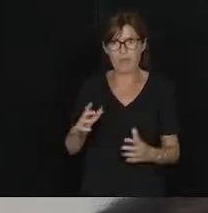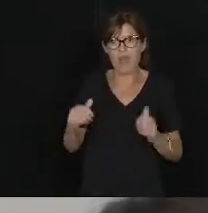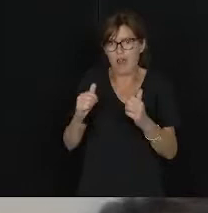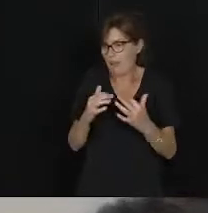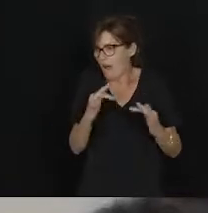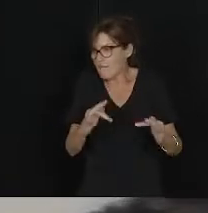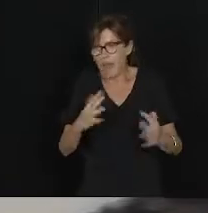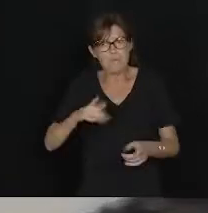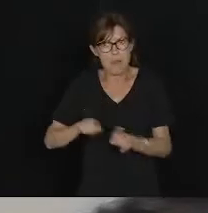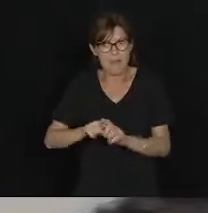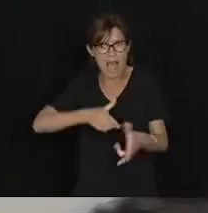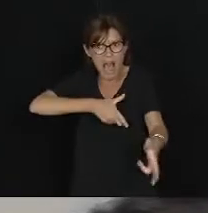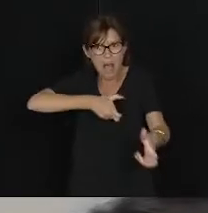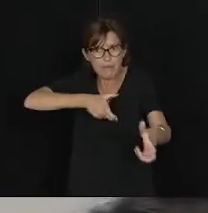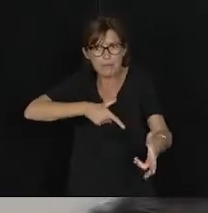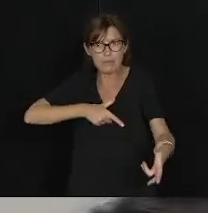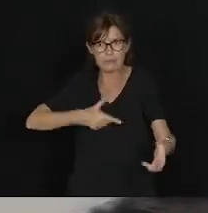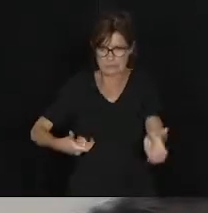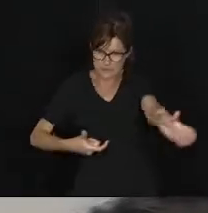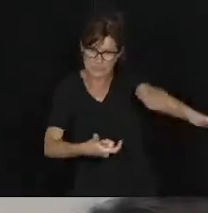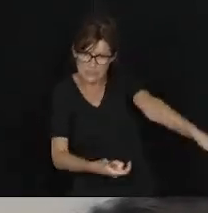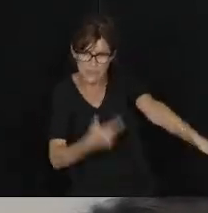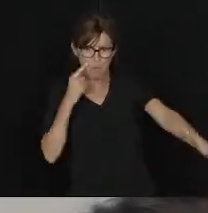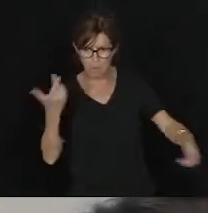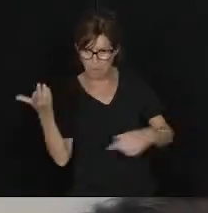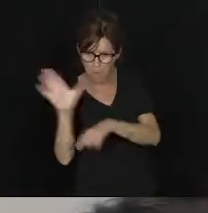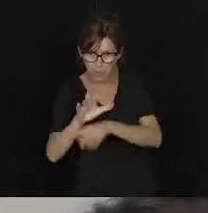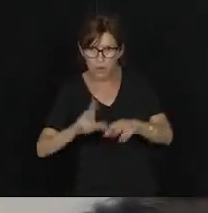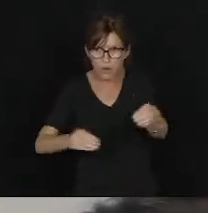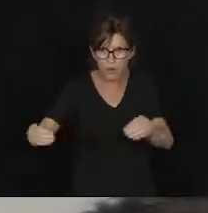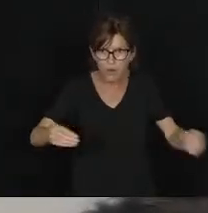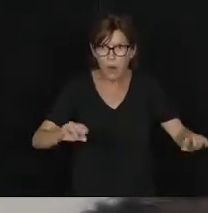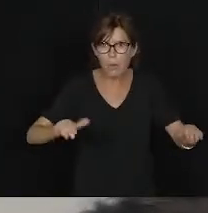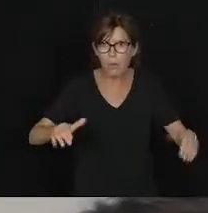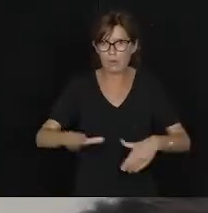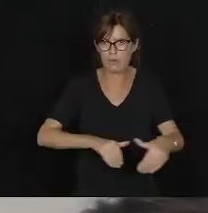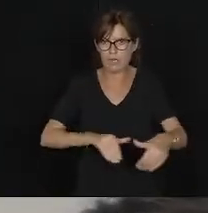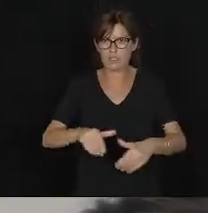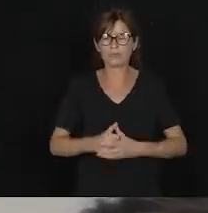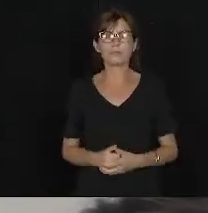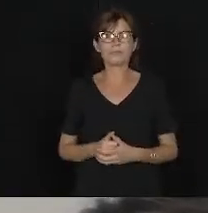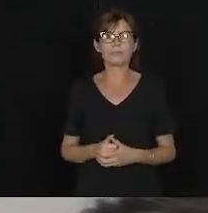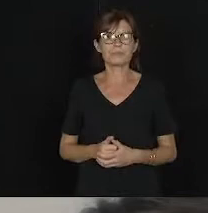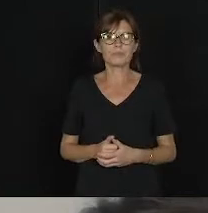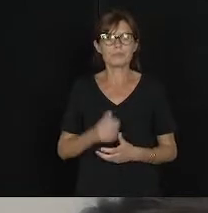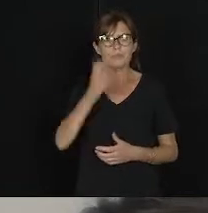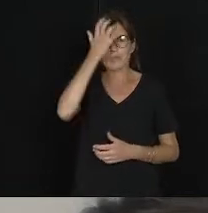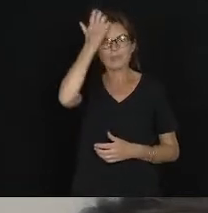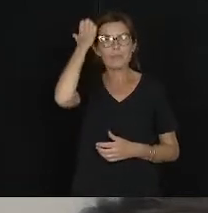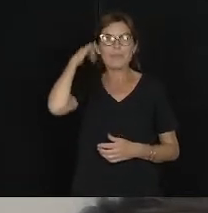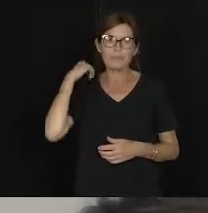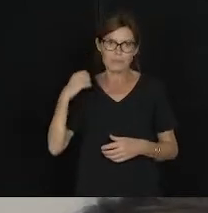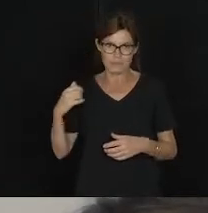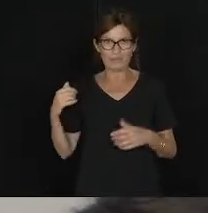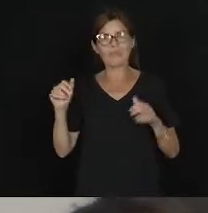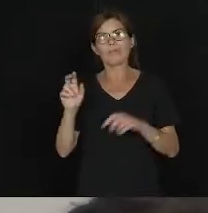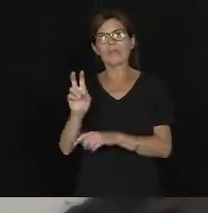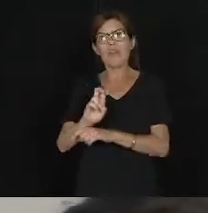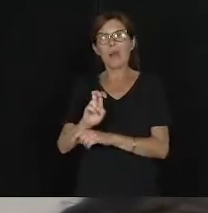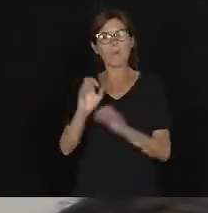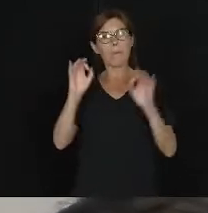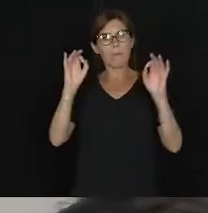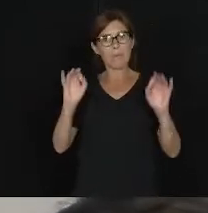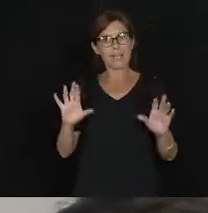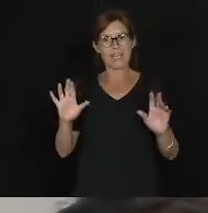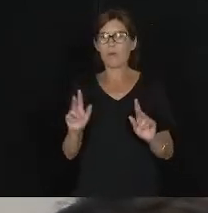dont il avait appris à se servir en tant que chef de section. Au-delà de ces expériences singulières, on remarquera que l'éducation nouvelle